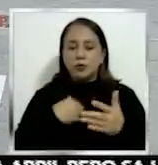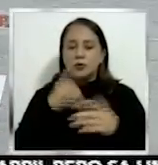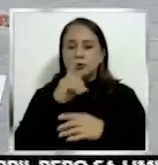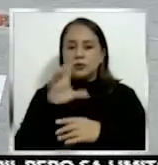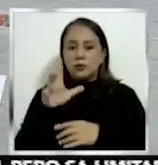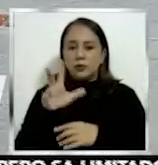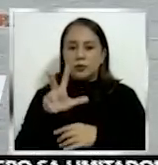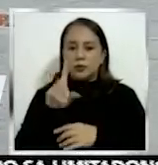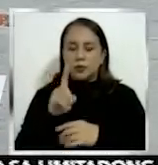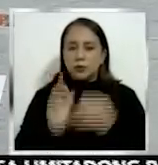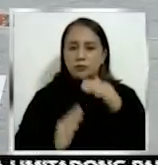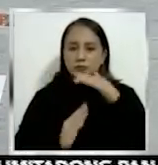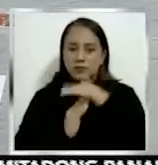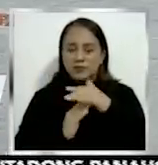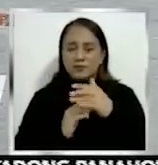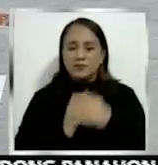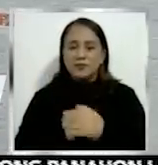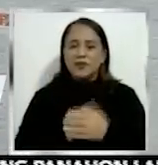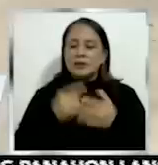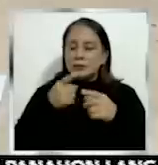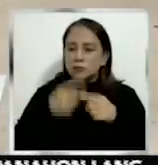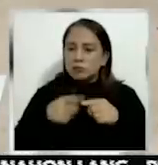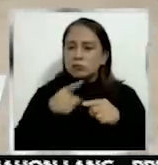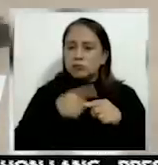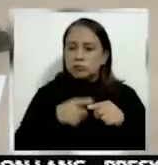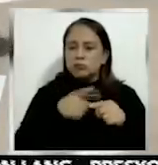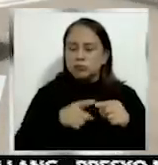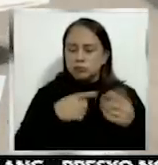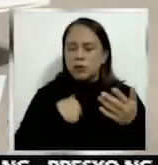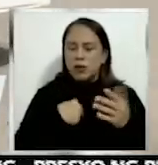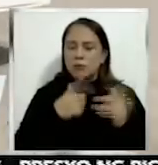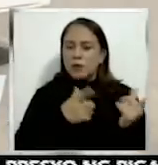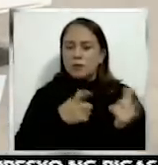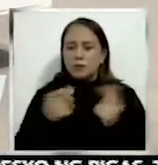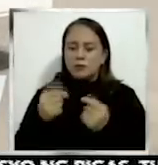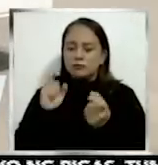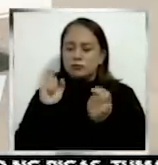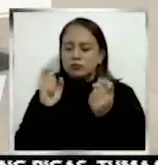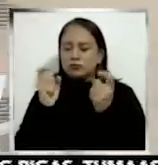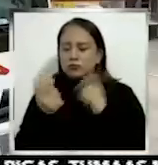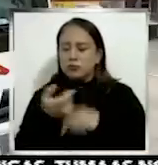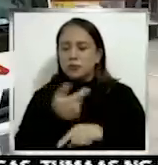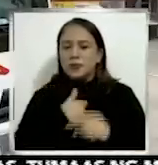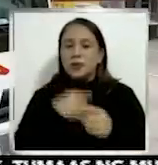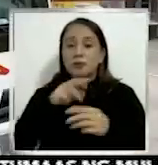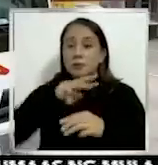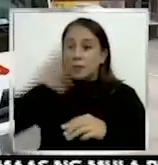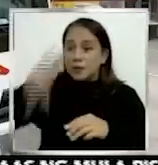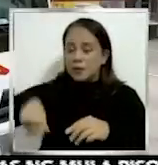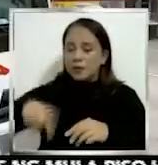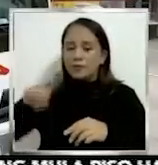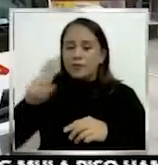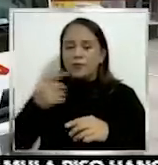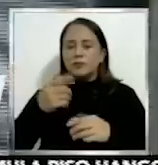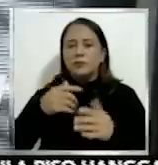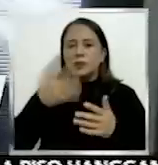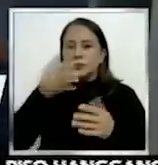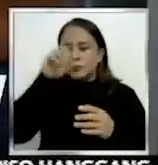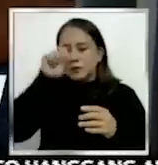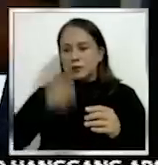deadline. Uutay-utay na raw kasi ang pagpapatupad ng modernization. Una ang Metro Manila bago Southern Tagalog at Central